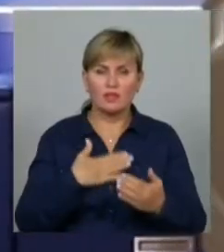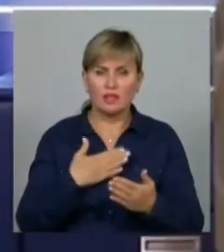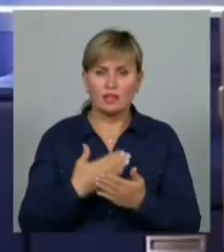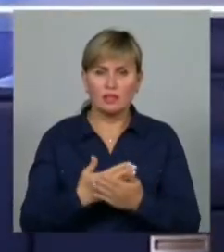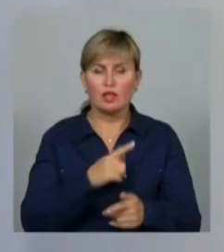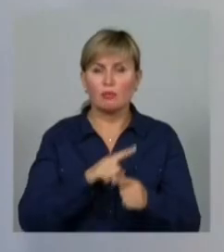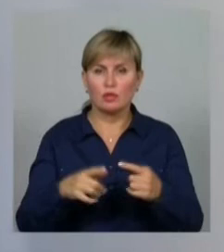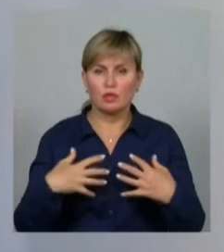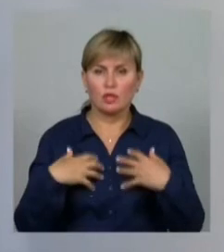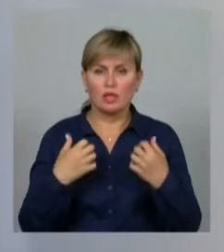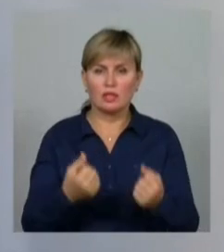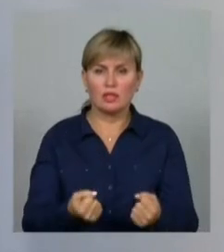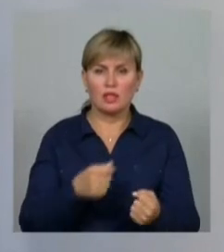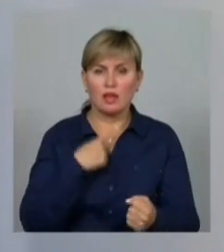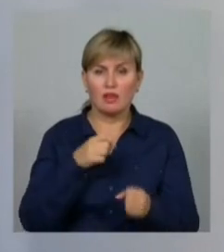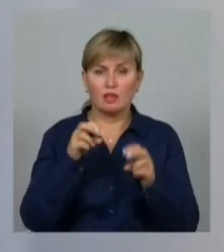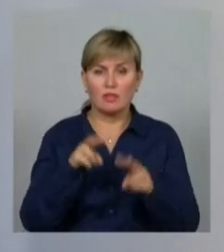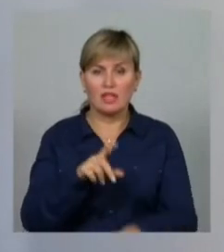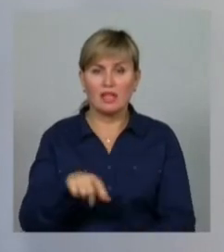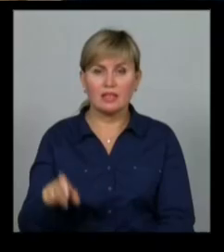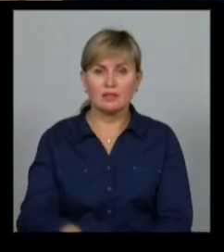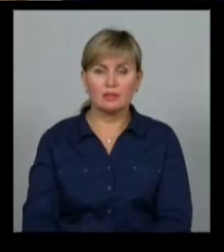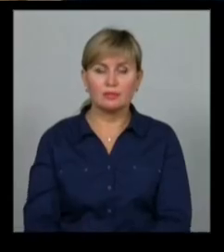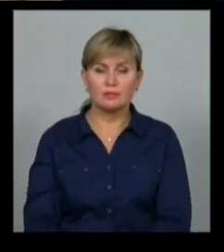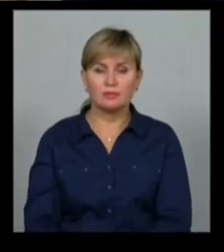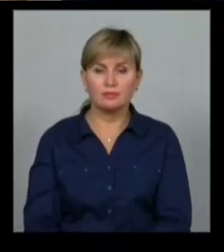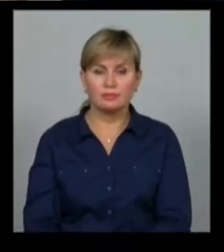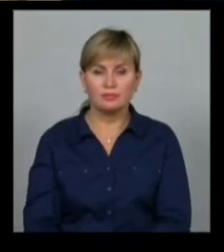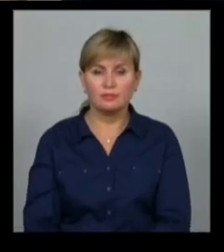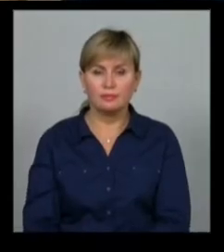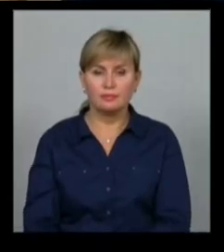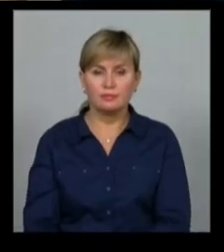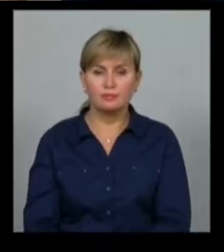заметно ускорят выздоровление, говорят специалисты. Айдана Нураш, телеканал Алматы.